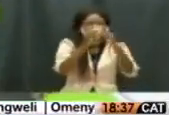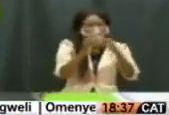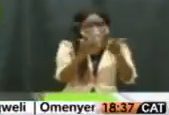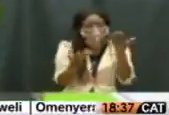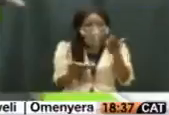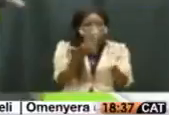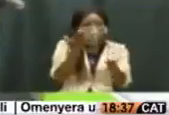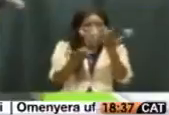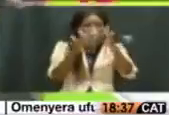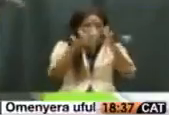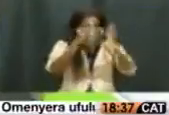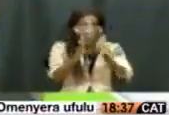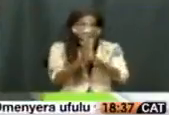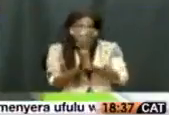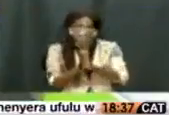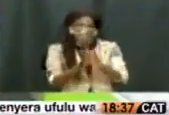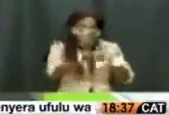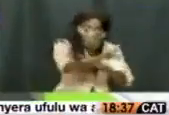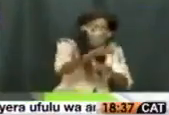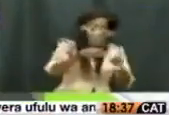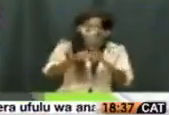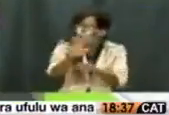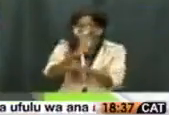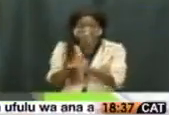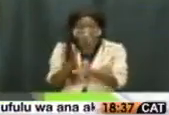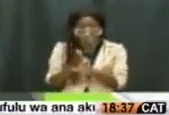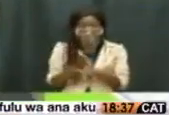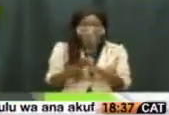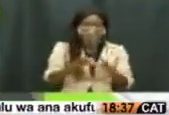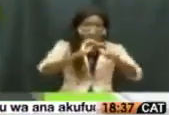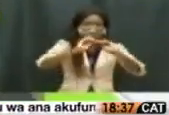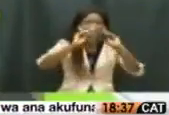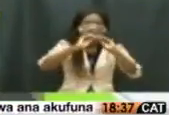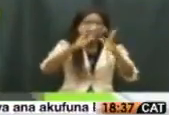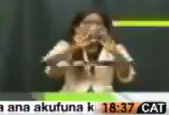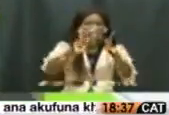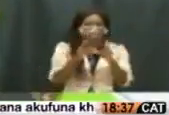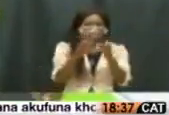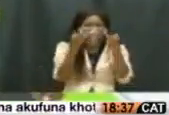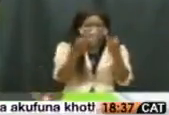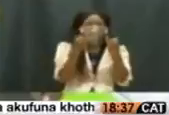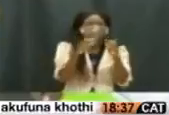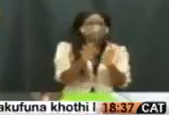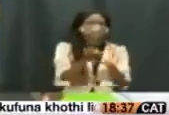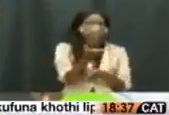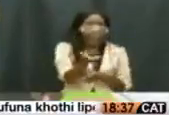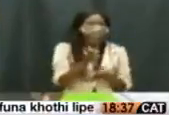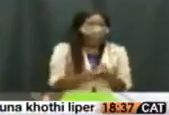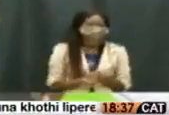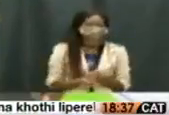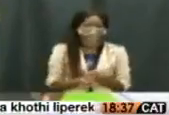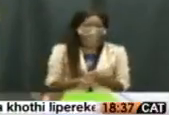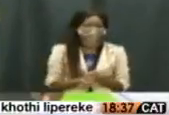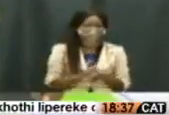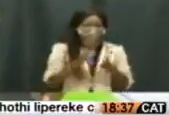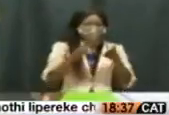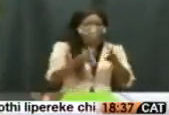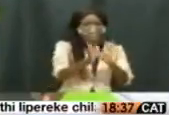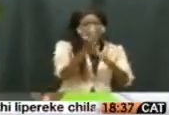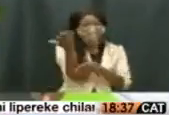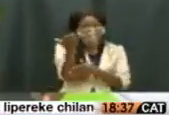machalichi amanka ninthu napita ndi mauthenga amenewa ndiye Ngiraso zina zimetu gisa nshito ndi